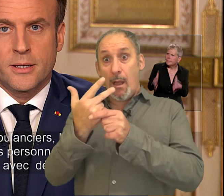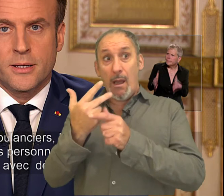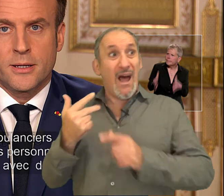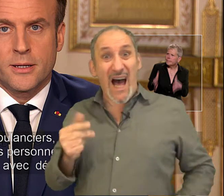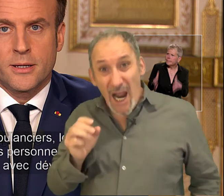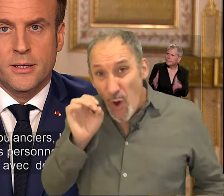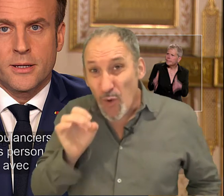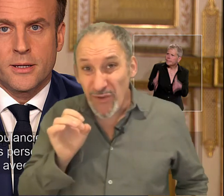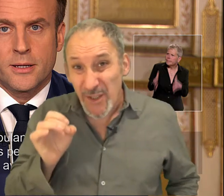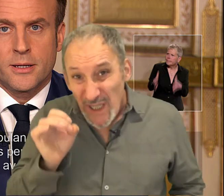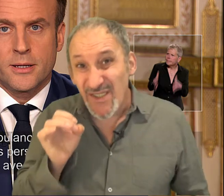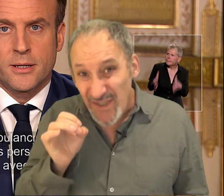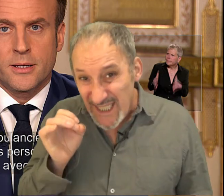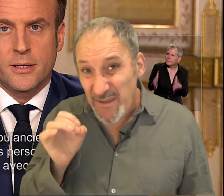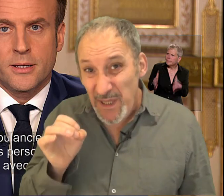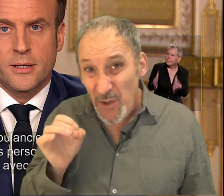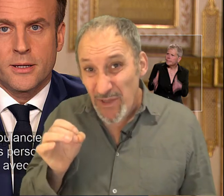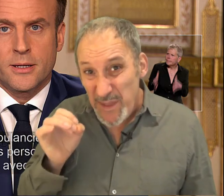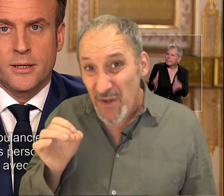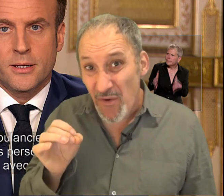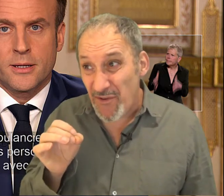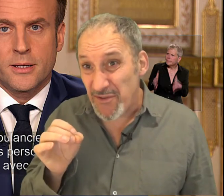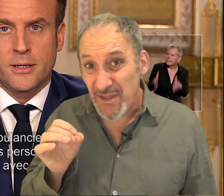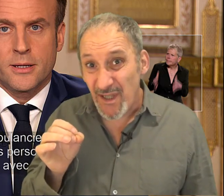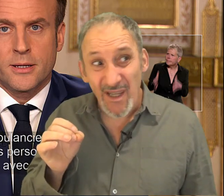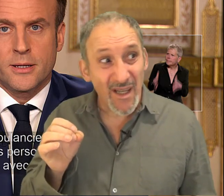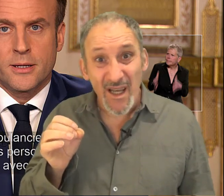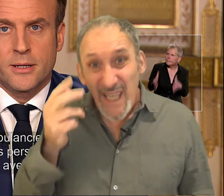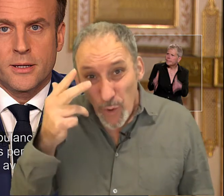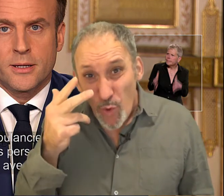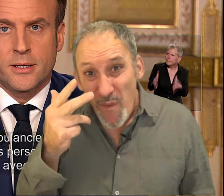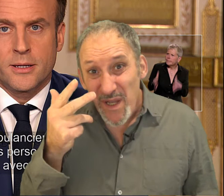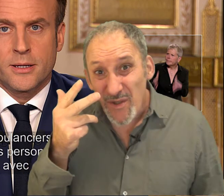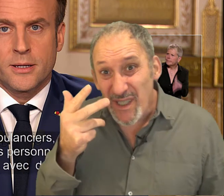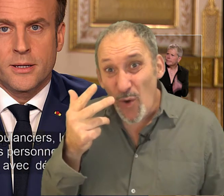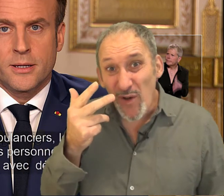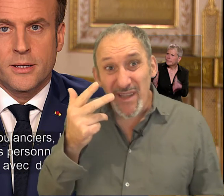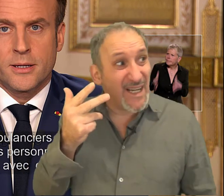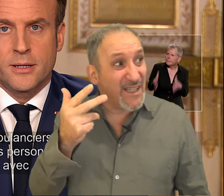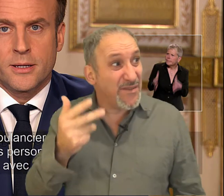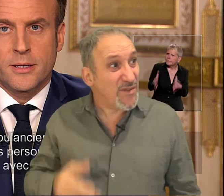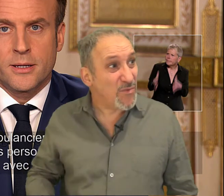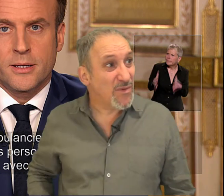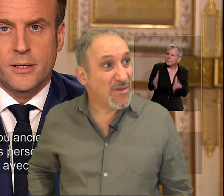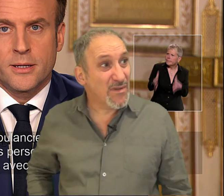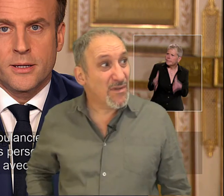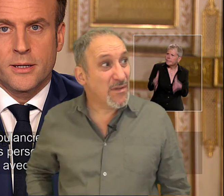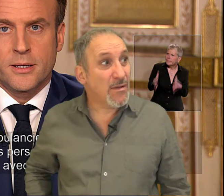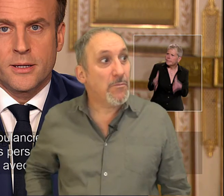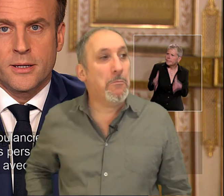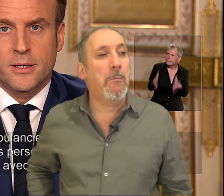Oula. Alors qu'on est 67 millions d'habitants en France, il n'y a que 3 personnes qui l'ont regardé à la télévision.